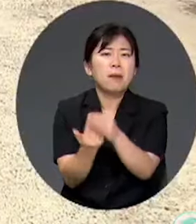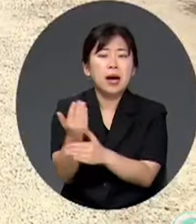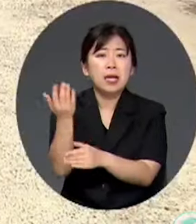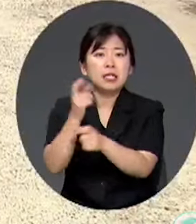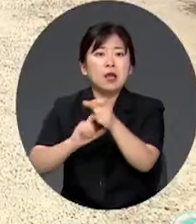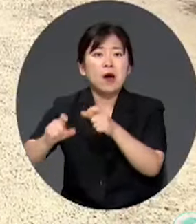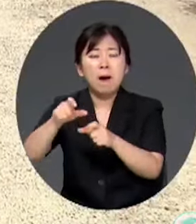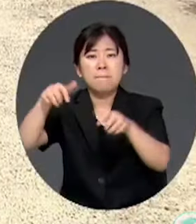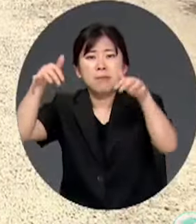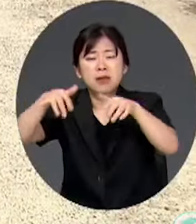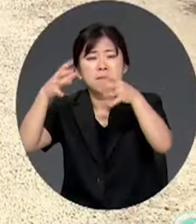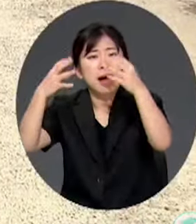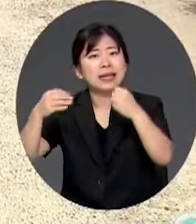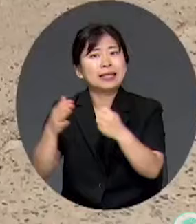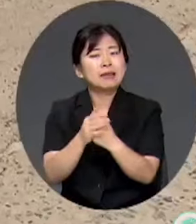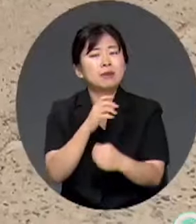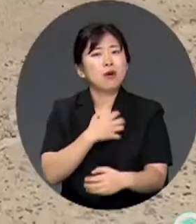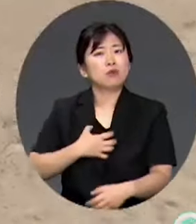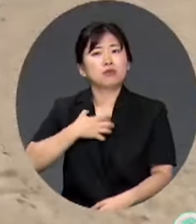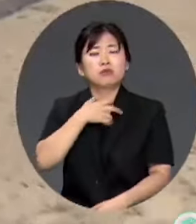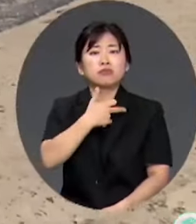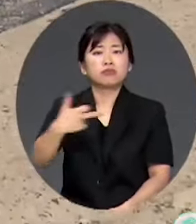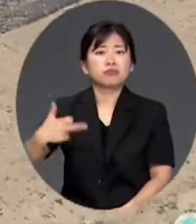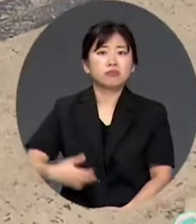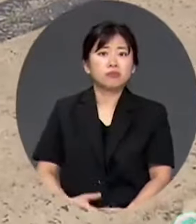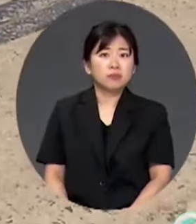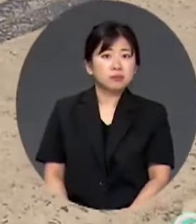불안감은 커지고 있습니다 MBC 뉴스 이영입니다